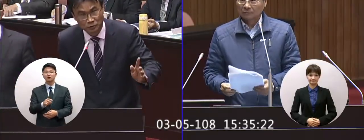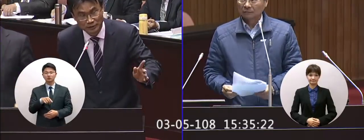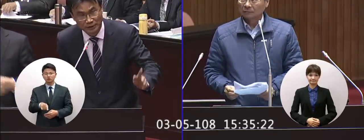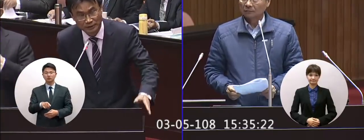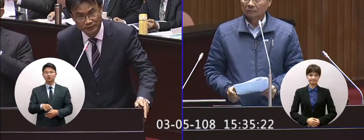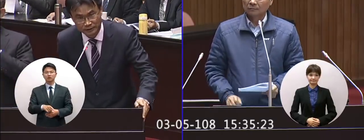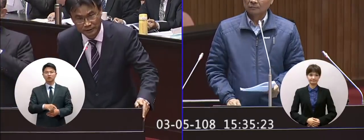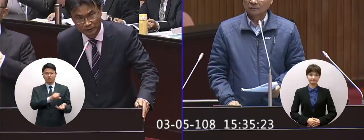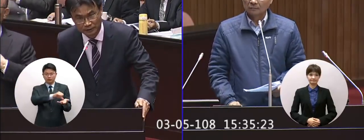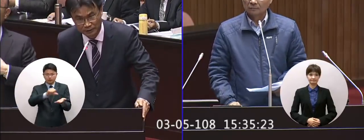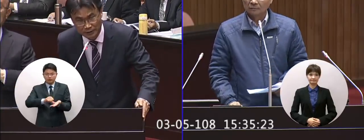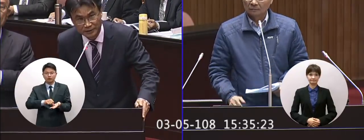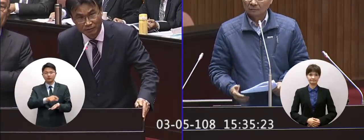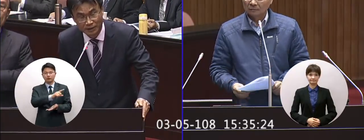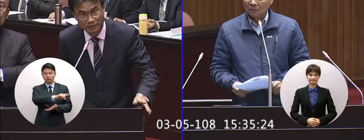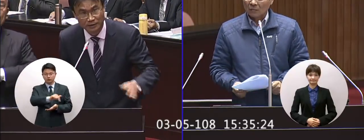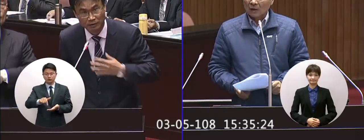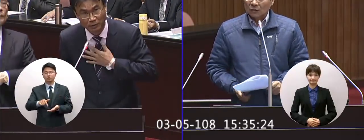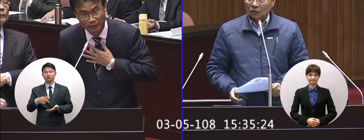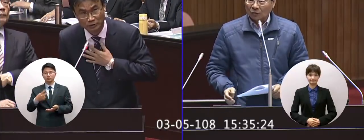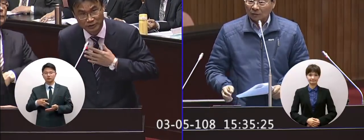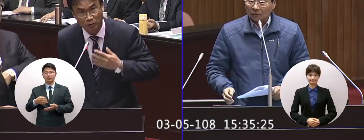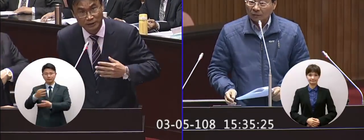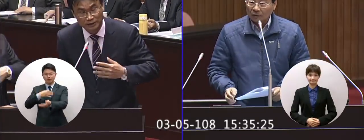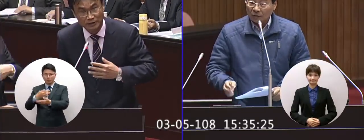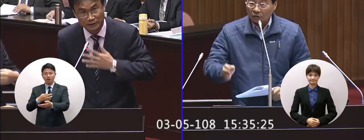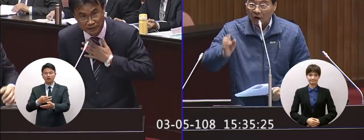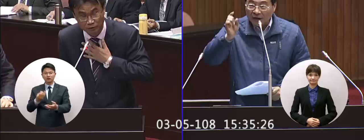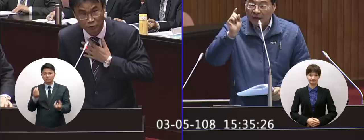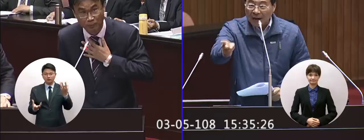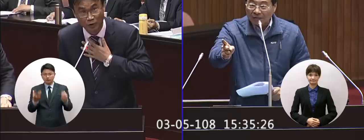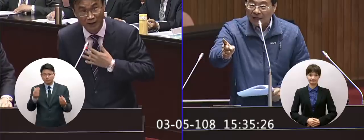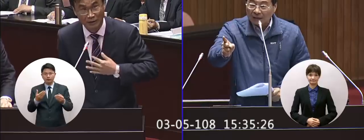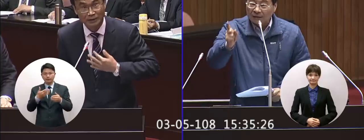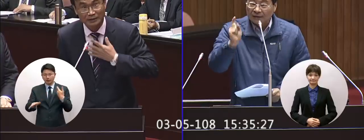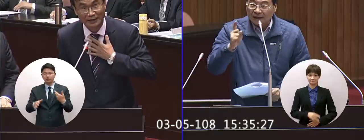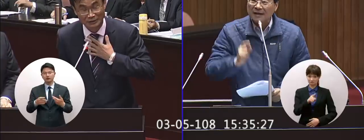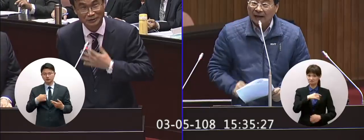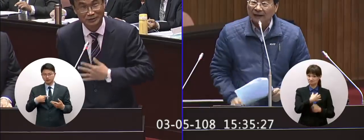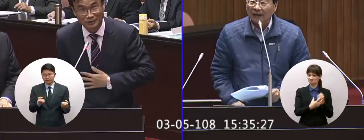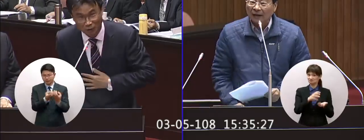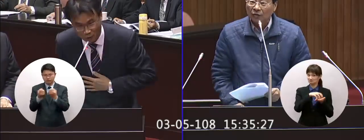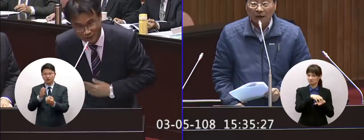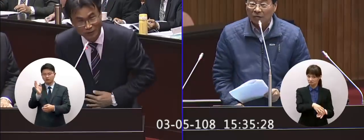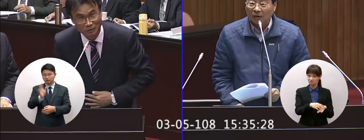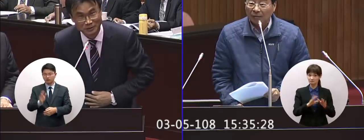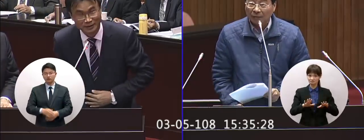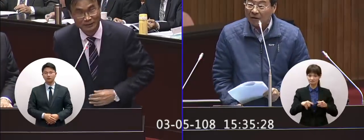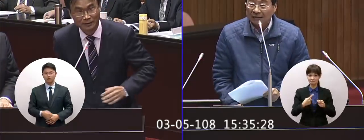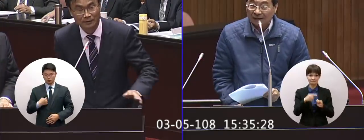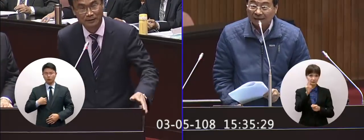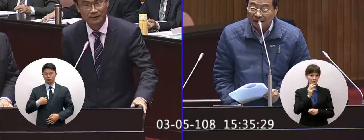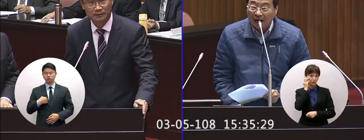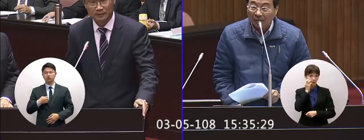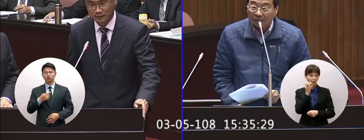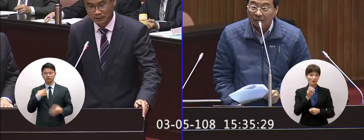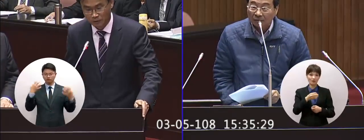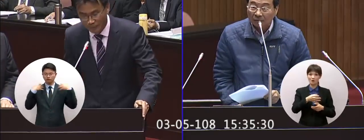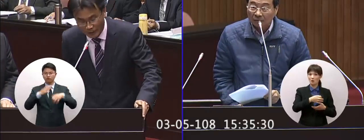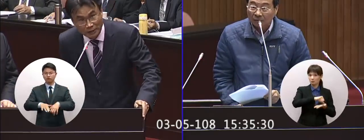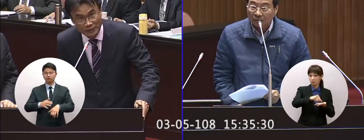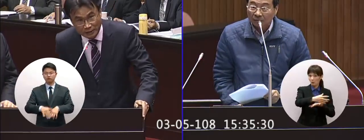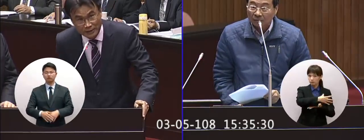销做这样的失调的现象发生。我们有相关的政策， 所以你保证今年的水果会有产销失